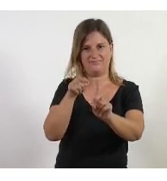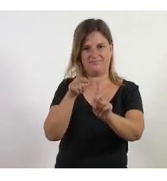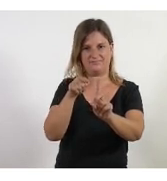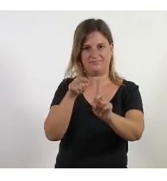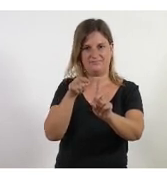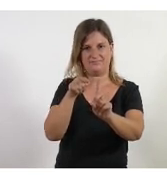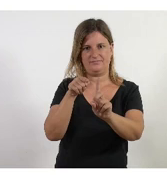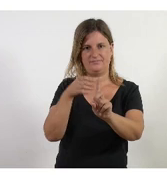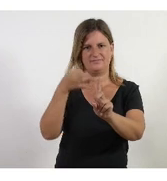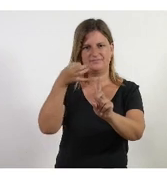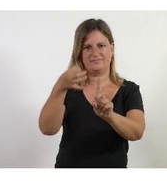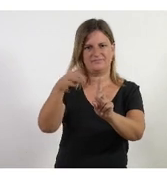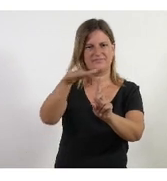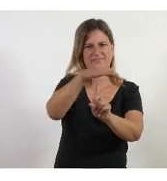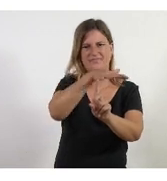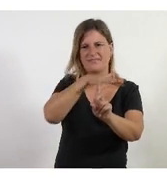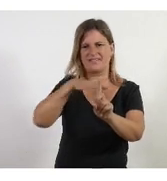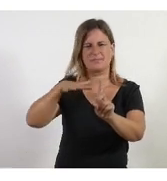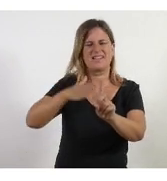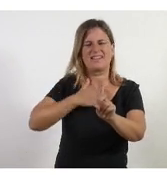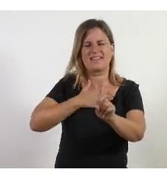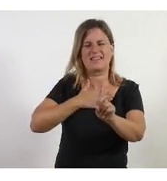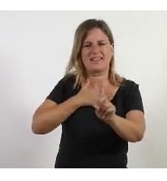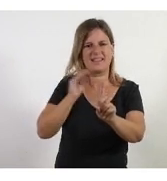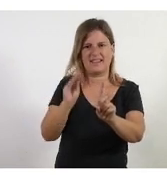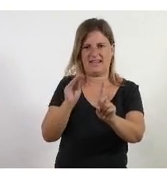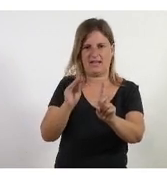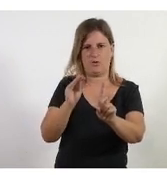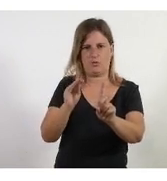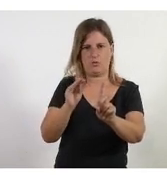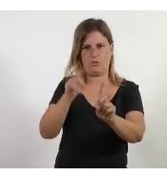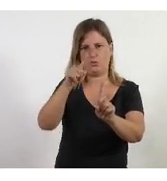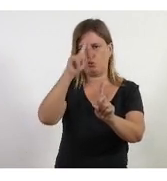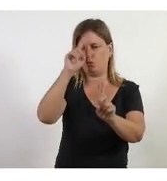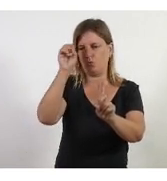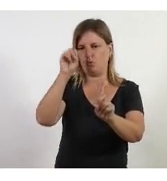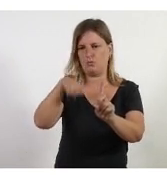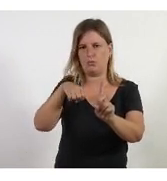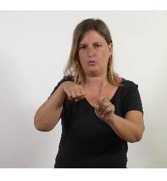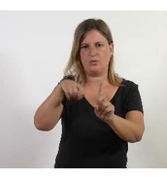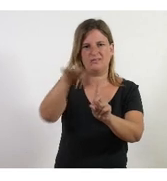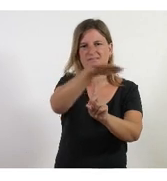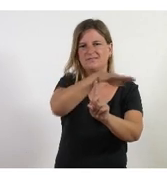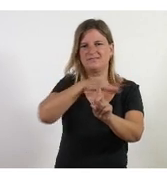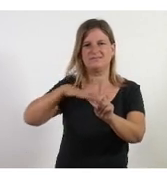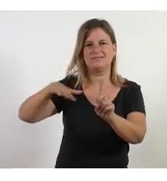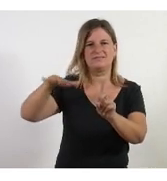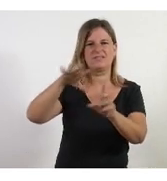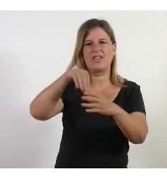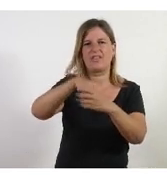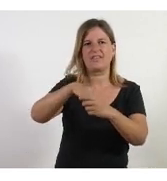has arribat a un espai que només és un espai teu. I tu decideixes què hi ha en aquest espai.